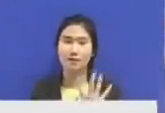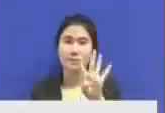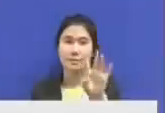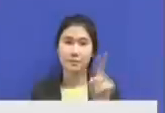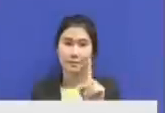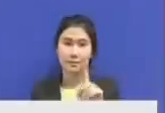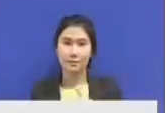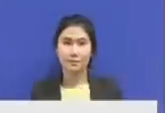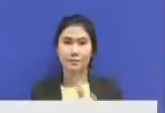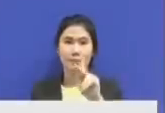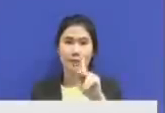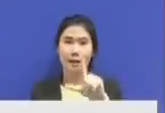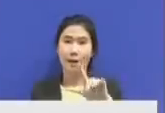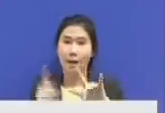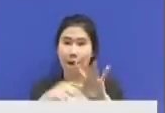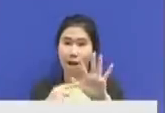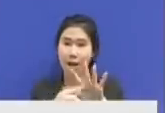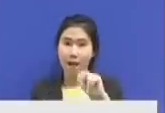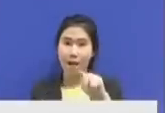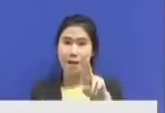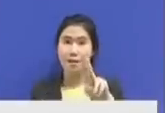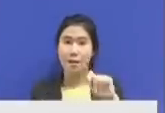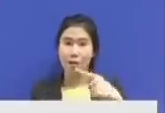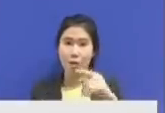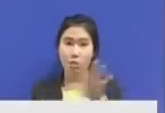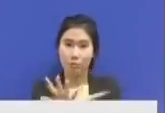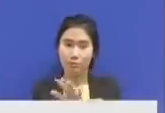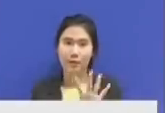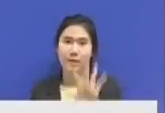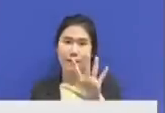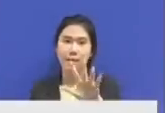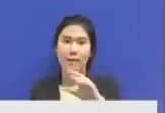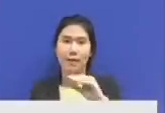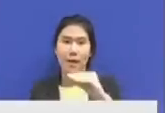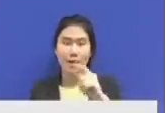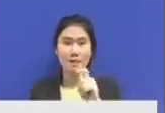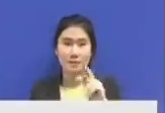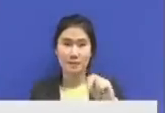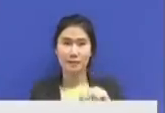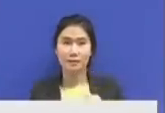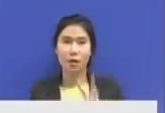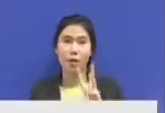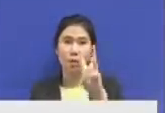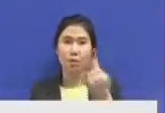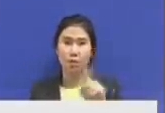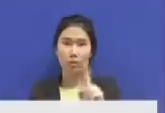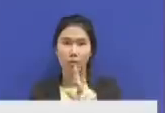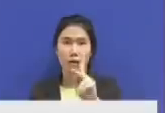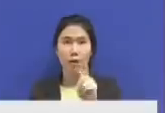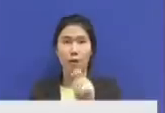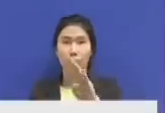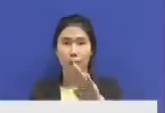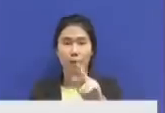นาย 9ณรงค์จันทร์ซิถ้านายกษิดินอาชีวะคุณภาพนางกอบกุล